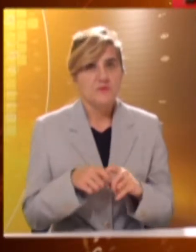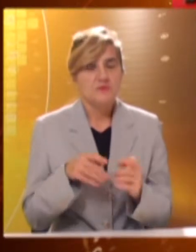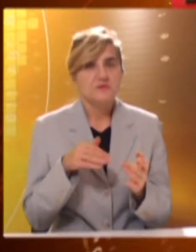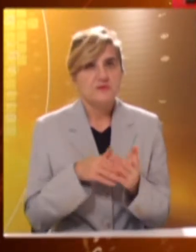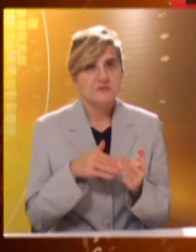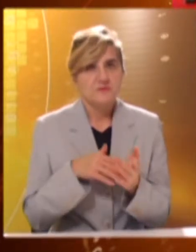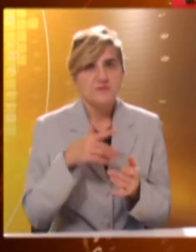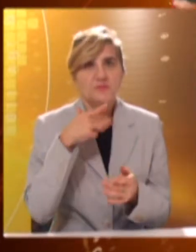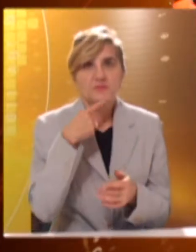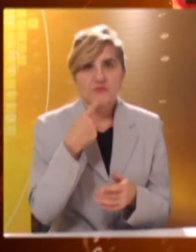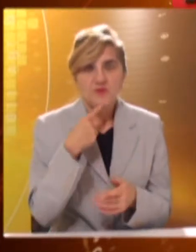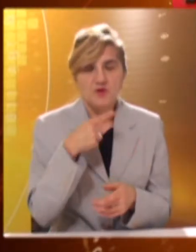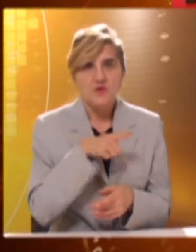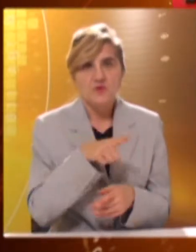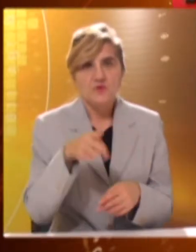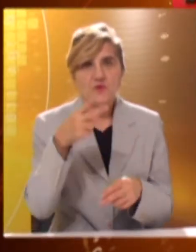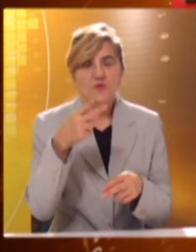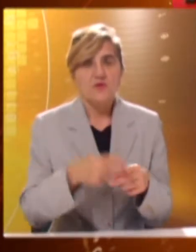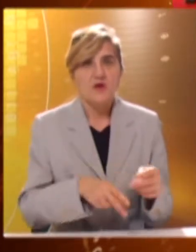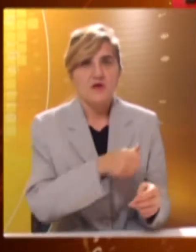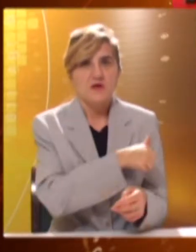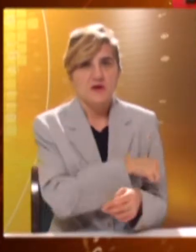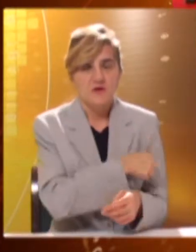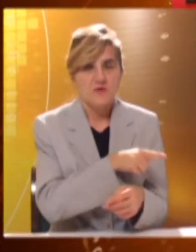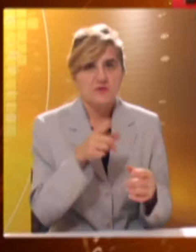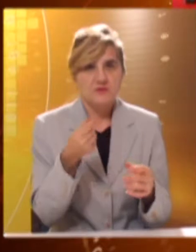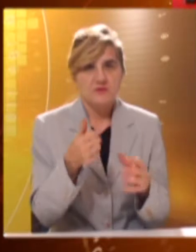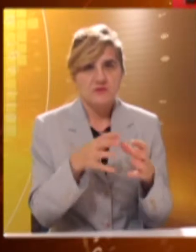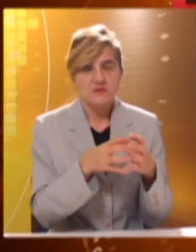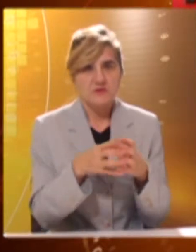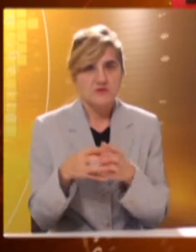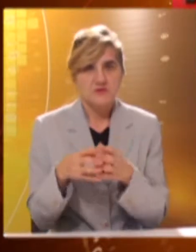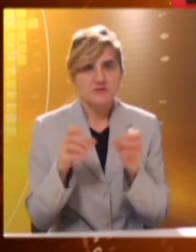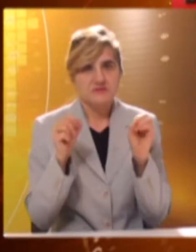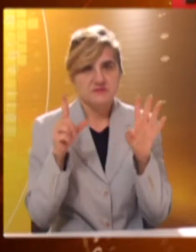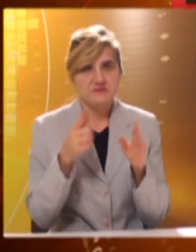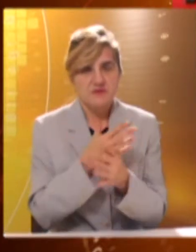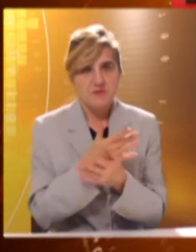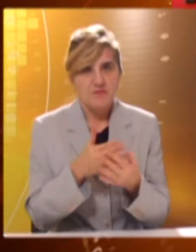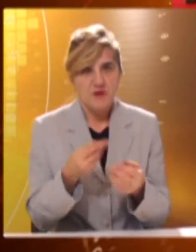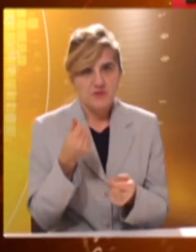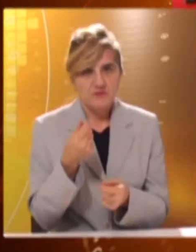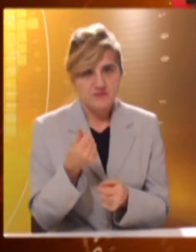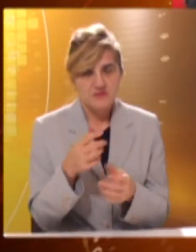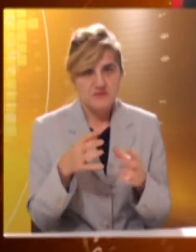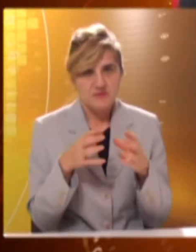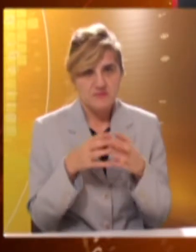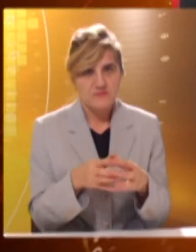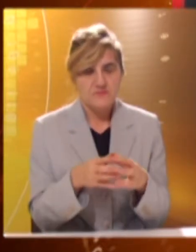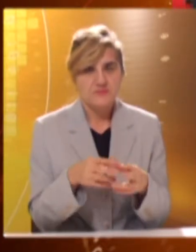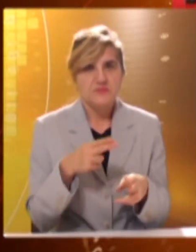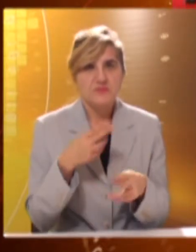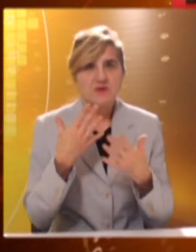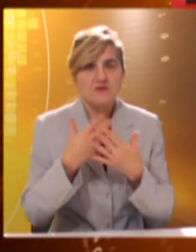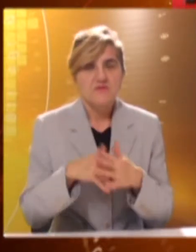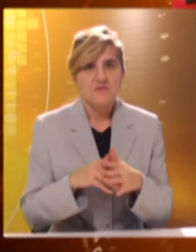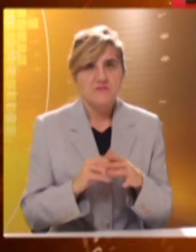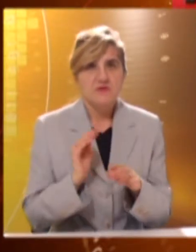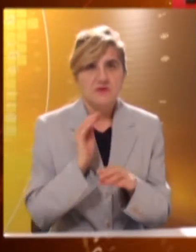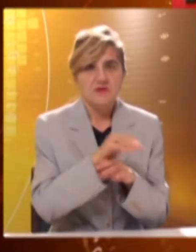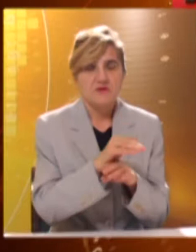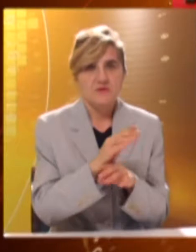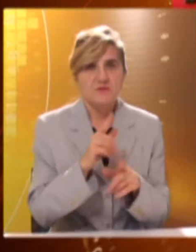da za zimsku službu do kraja ove godine je izdvojeno 17 miliona dinara, od toga 15 miliona dinara na pozicijama JKP Čistoći Zelenilo, jer